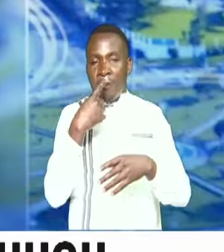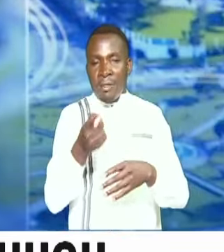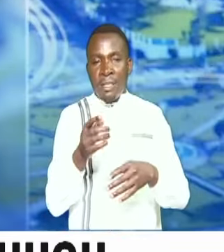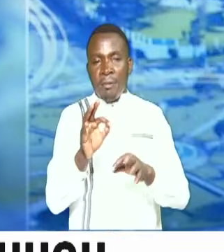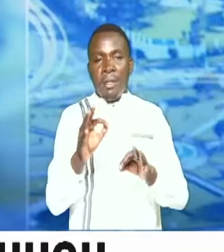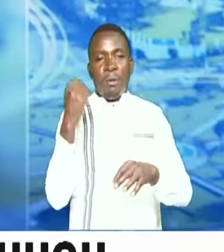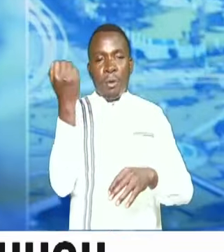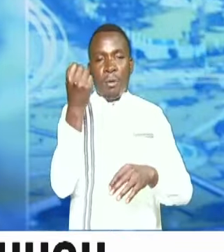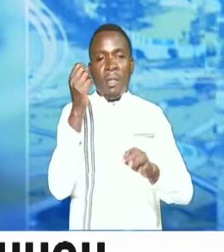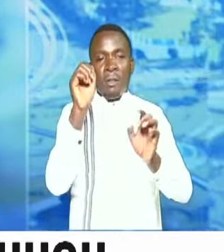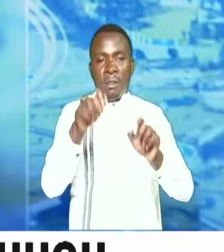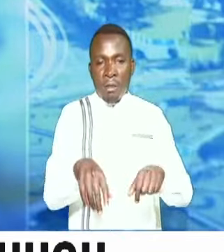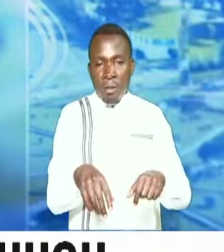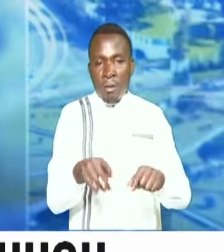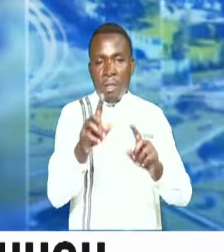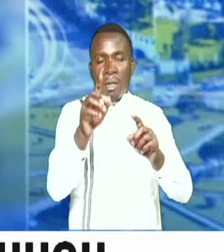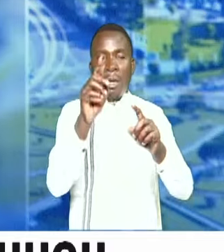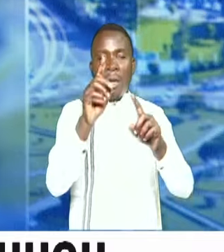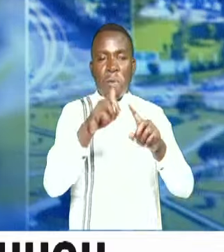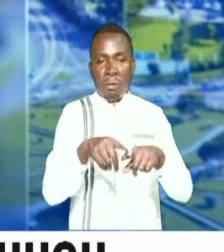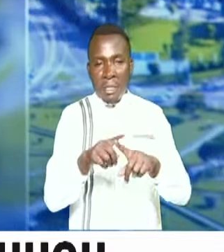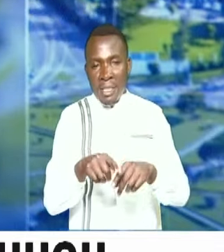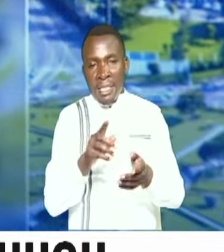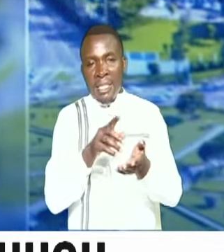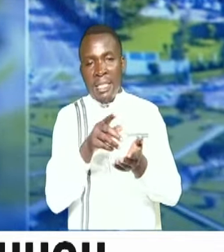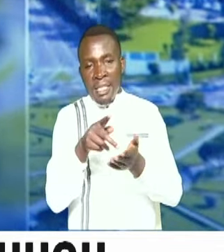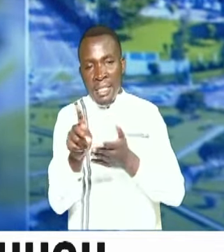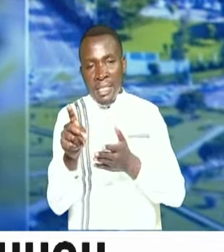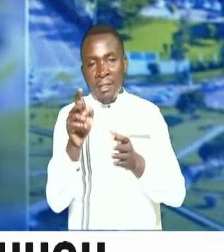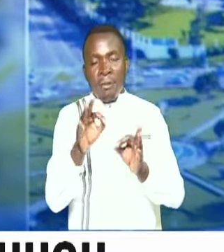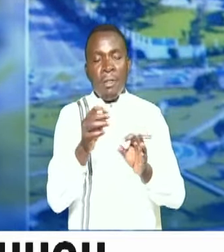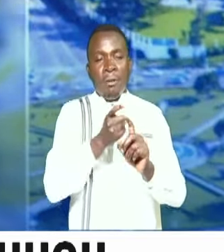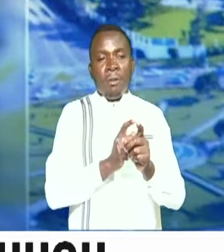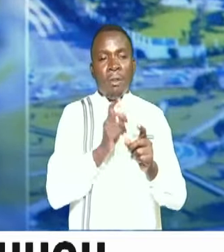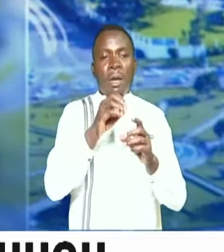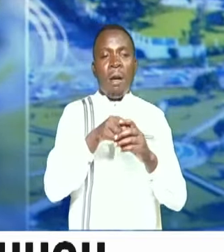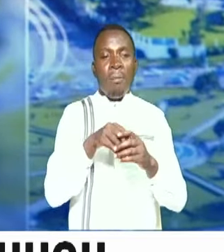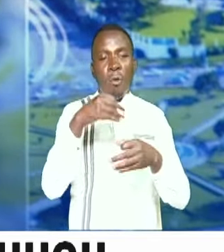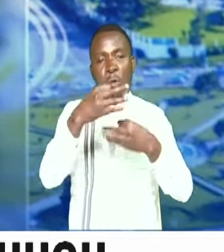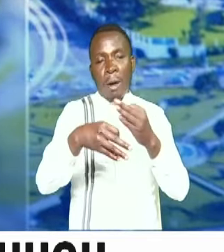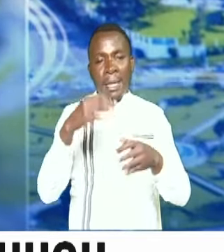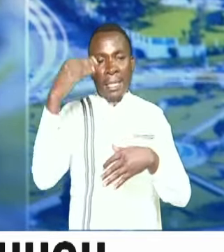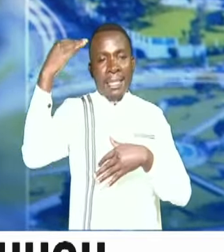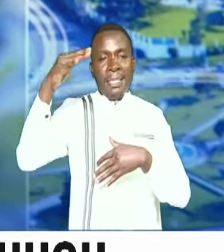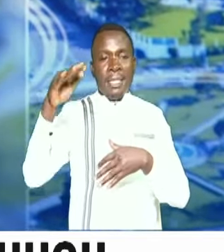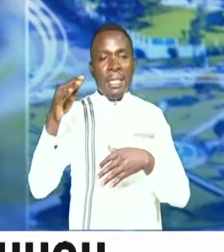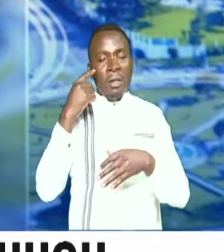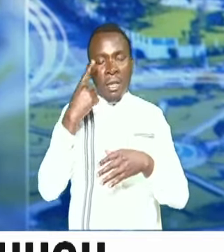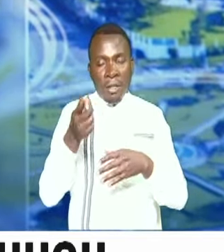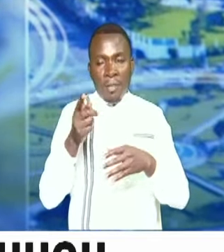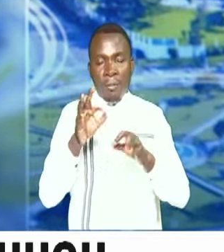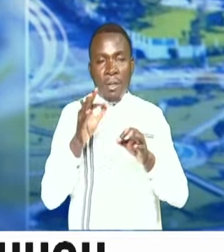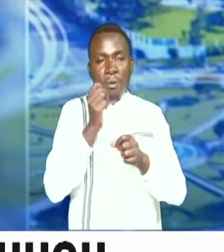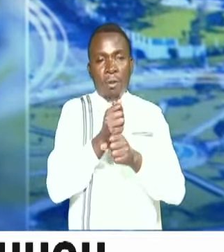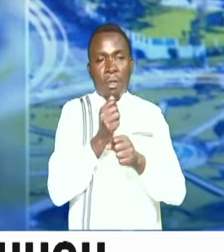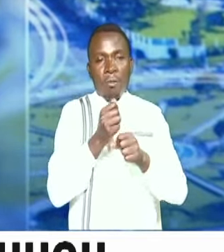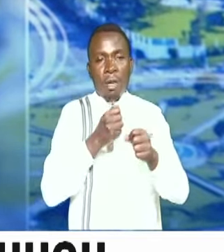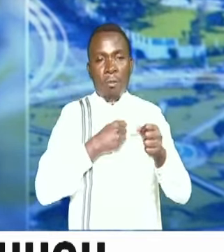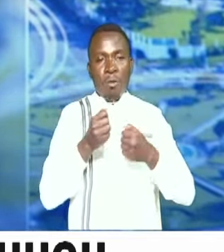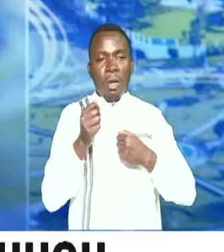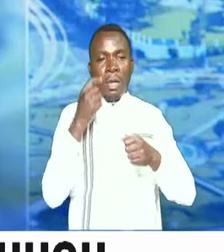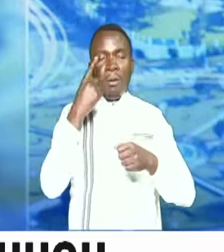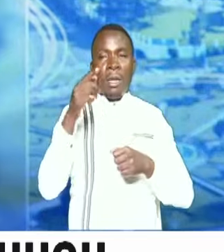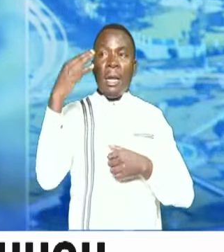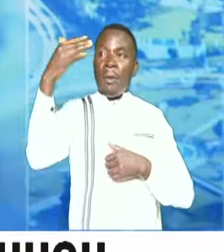cy'ibyo bakora kibituruka mu nganda kinahenda kuko urebye no ku isoko ubona ibikorerwa mu Rwanda bisa nkaho biri hejuru ariko ibituruka hanze byo ugasanga